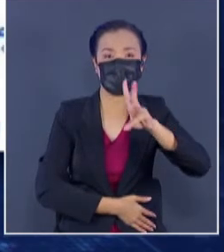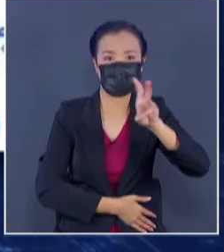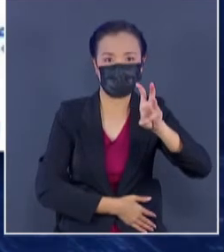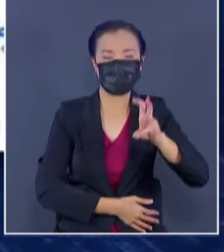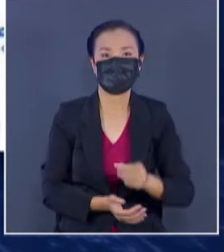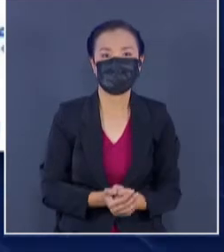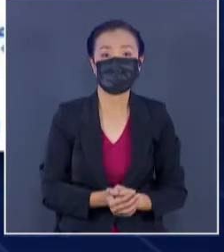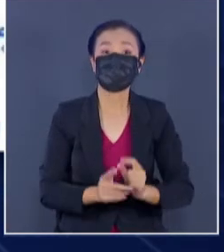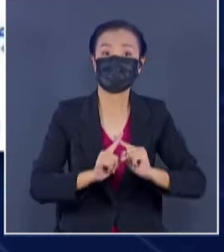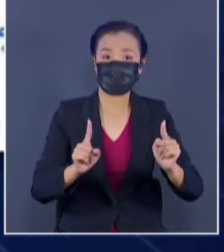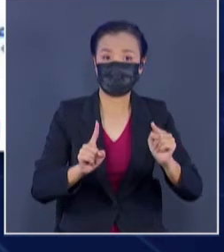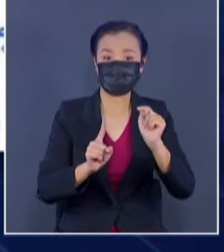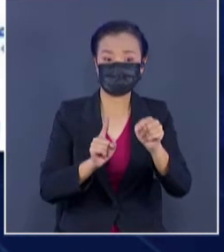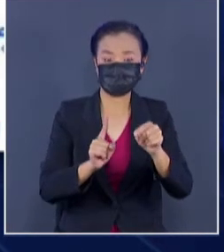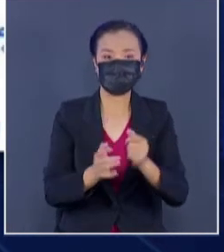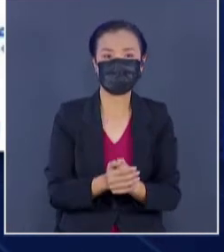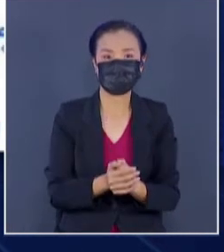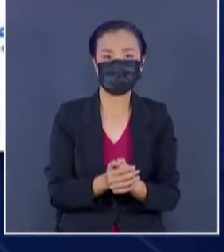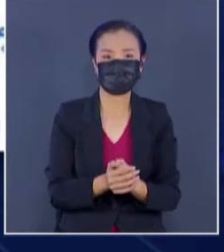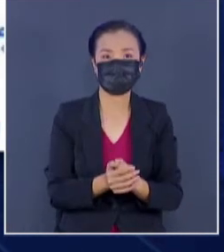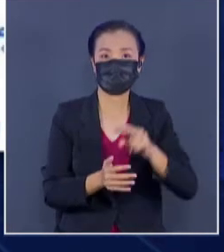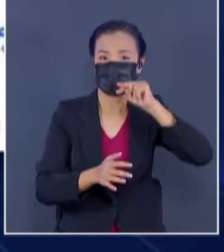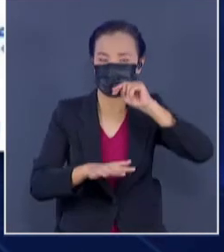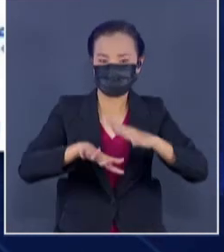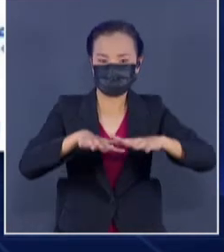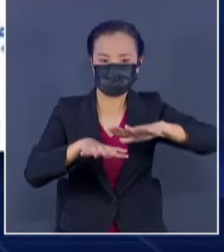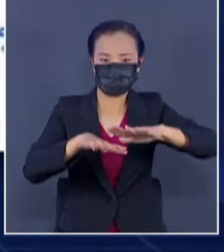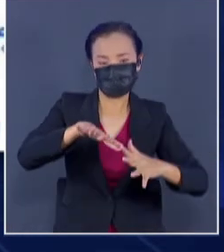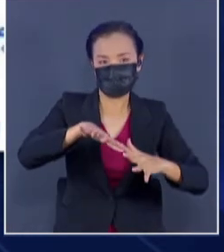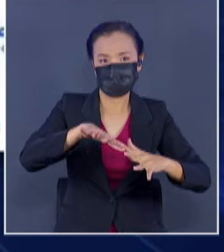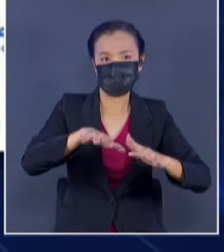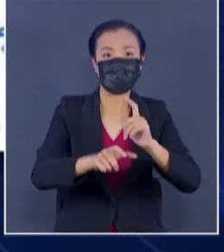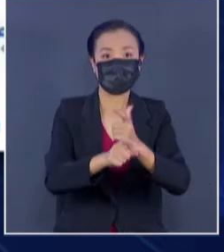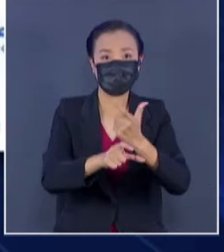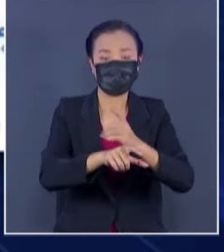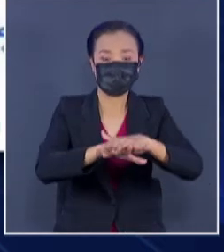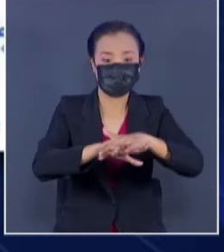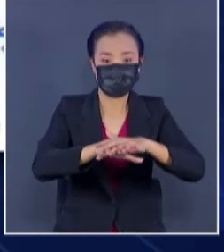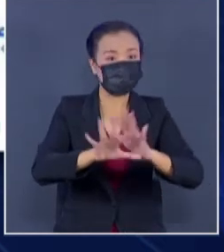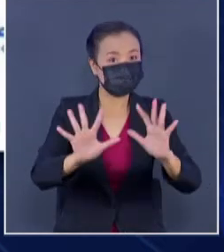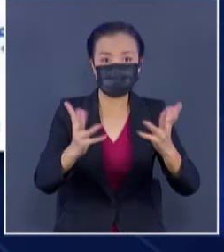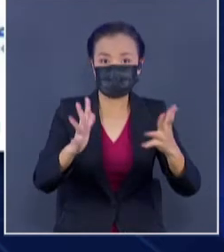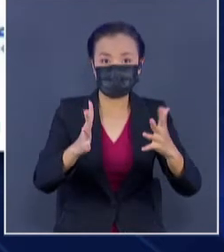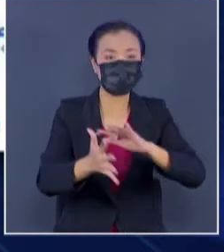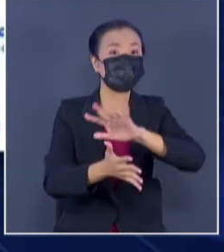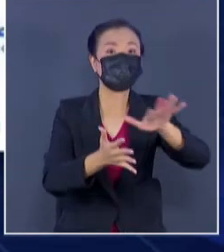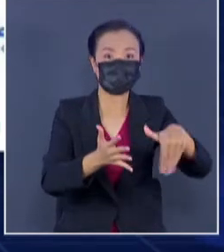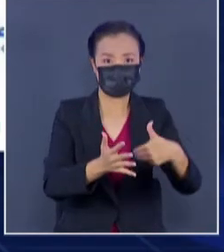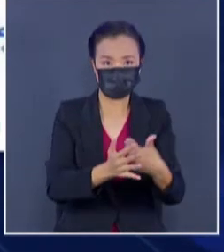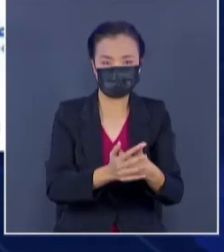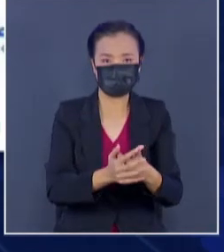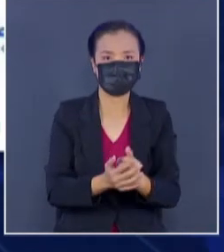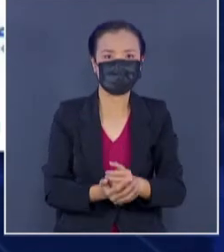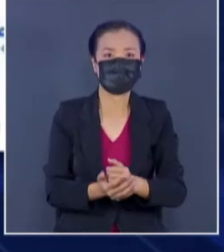516,600 บาทแต่กลับกลายเป็นว่าพอน้ำมาความจริงปรากฏกลับกลายเป็นว่าทั้งหมดเนี่ย